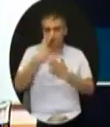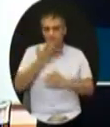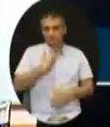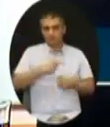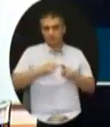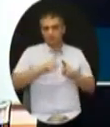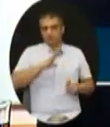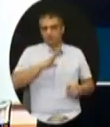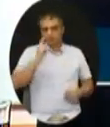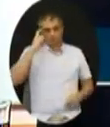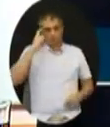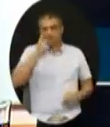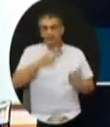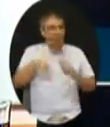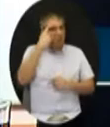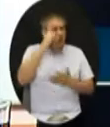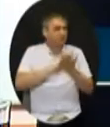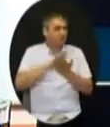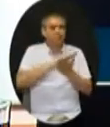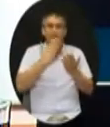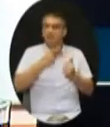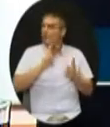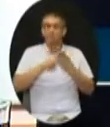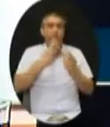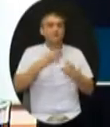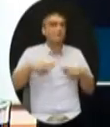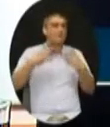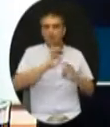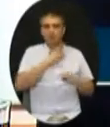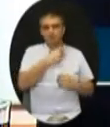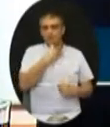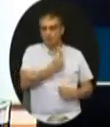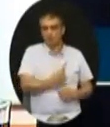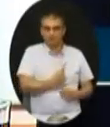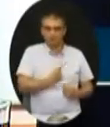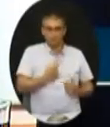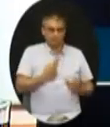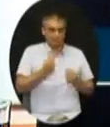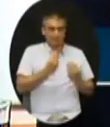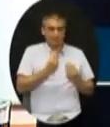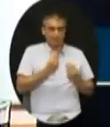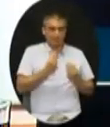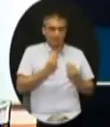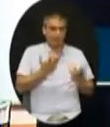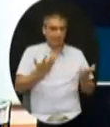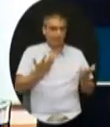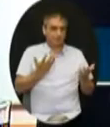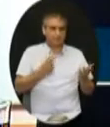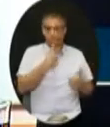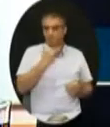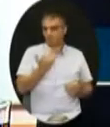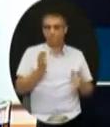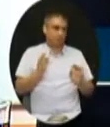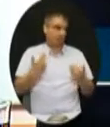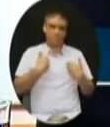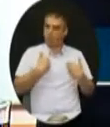מאוד מדהיגים, שאנשים שאין להם מושג, לא לגבי ישראל, לא פגשו יהודים מעולם, הם משמיעים קולות, בעצם כן, שהם אומרים, כן,